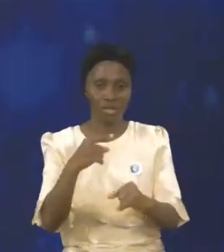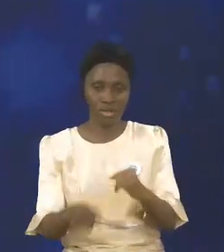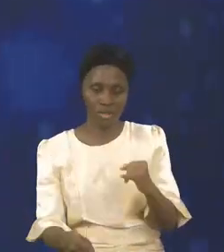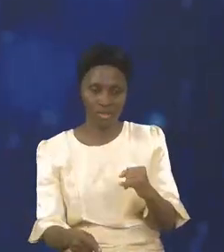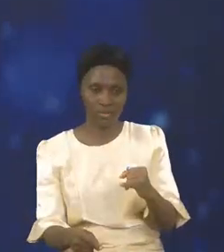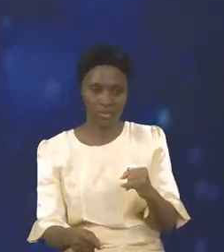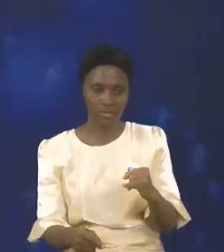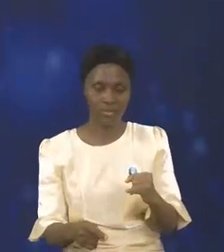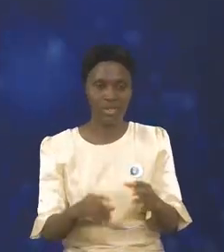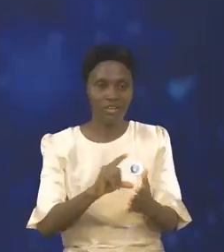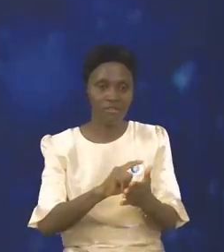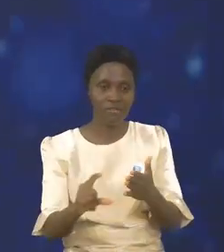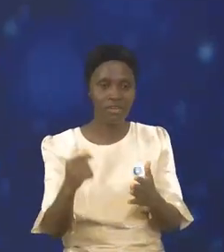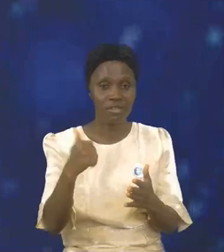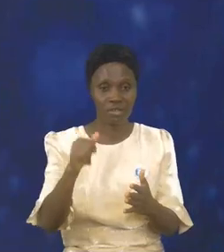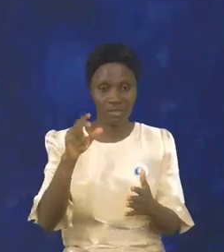la fin